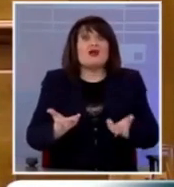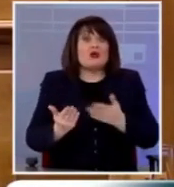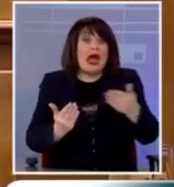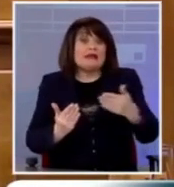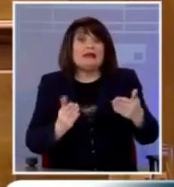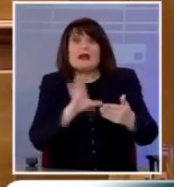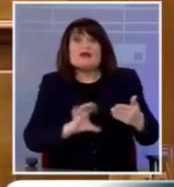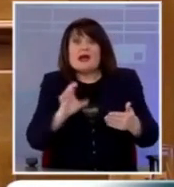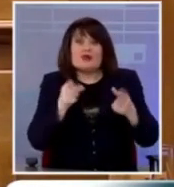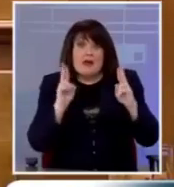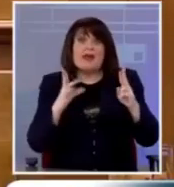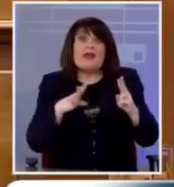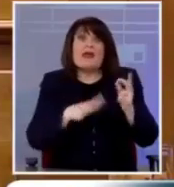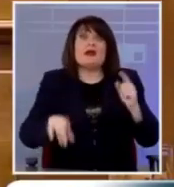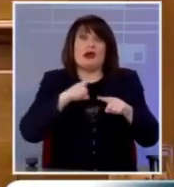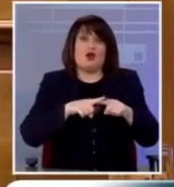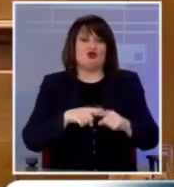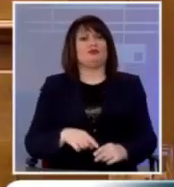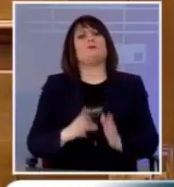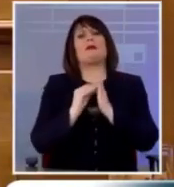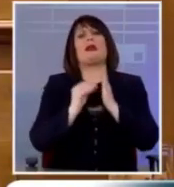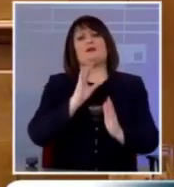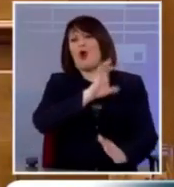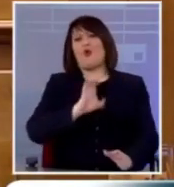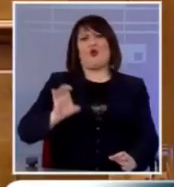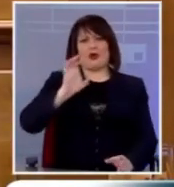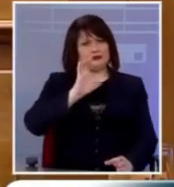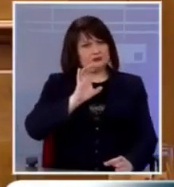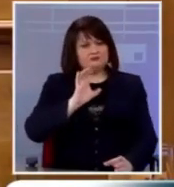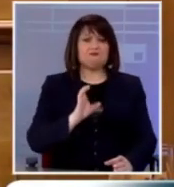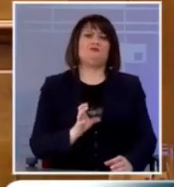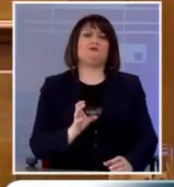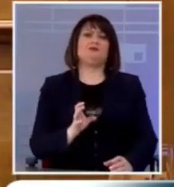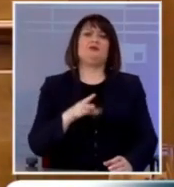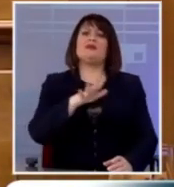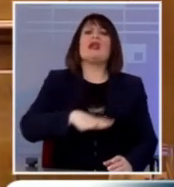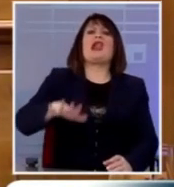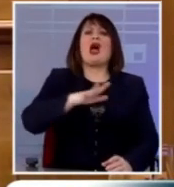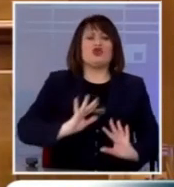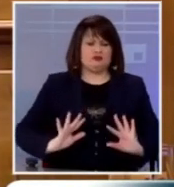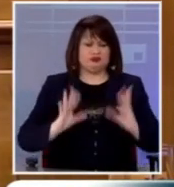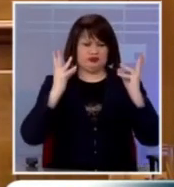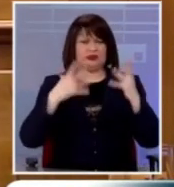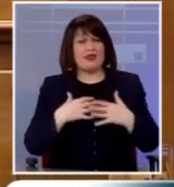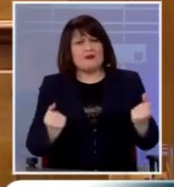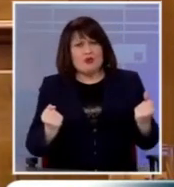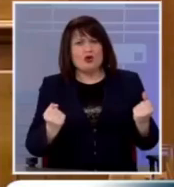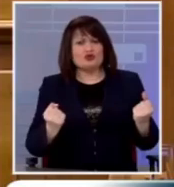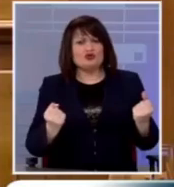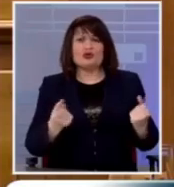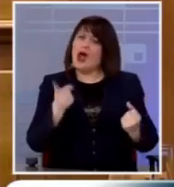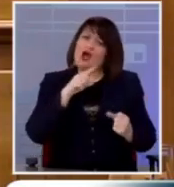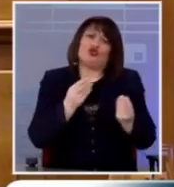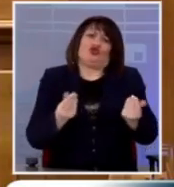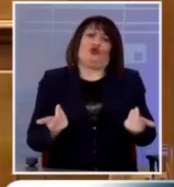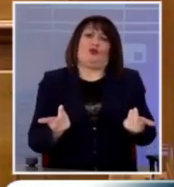αριστερά. Σε άλλες χώρες, η λαϊκή δυσαρέσκεια ή και οργή κατευθύνεται σε άλλες